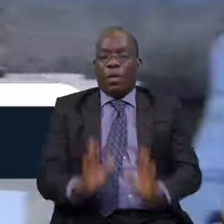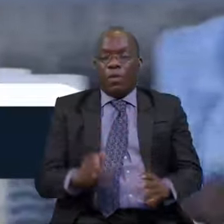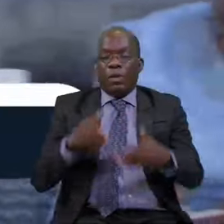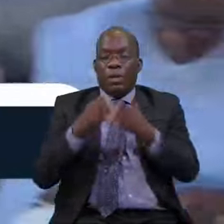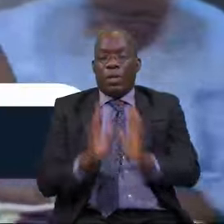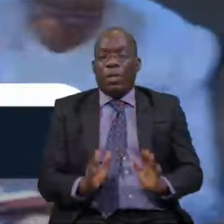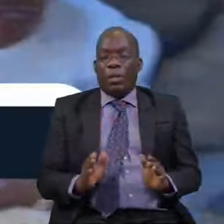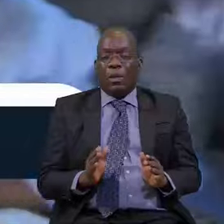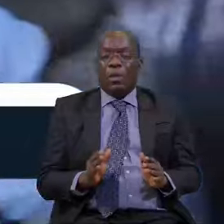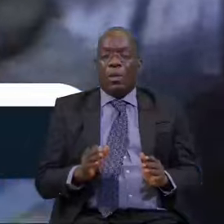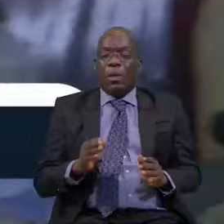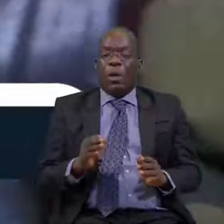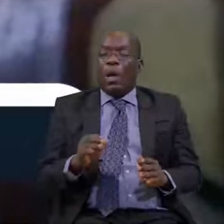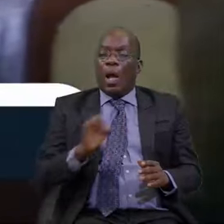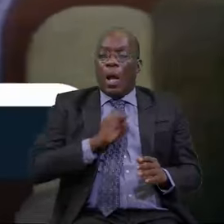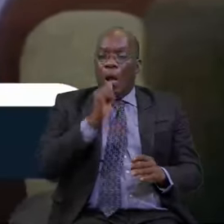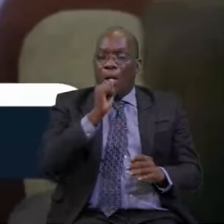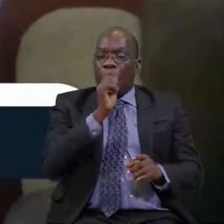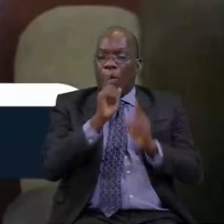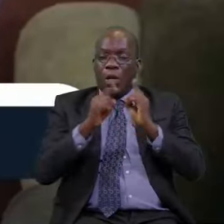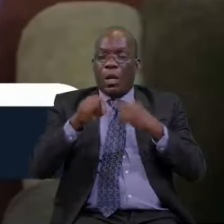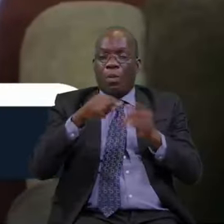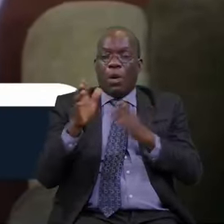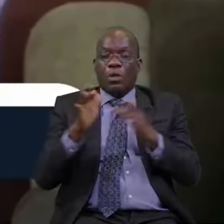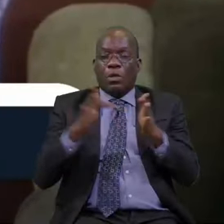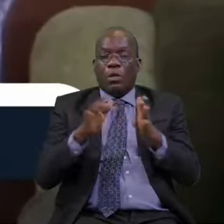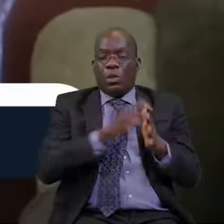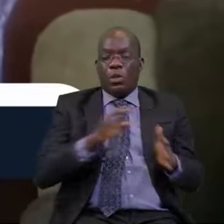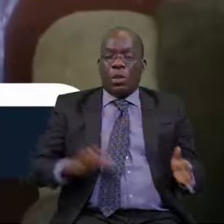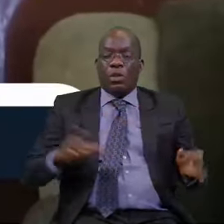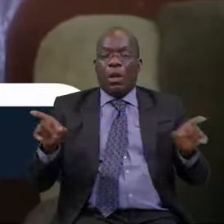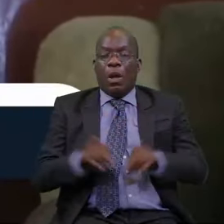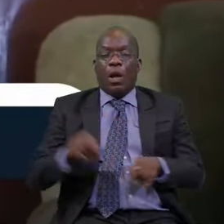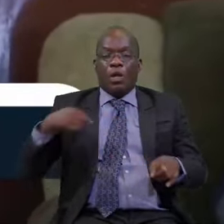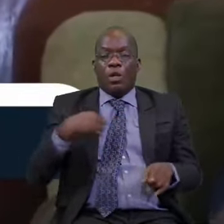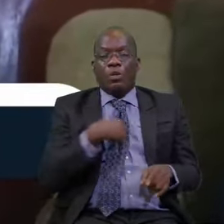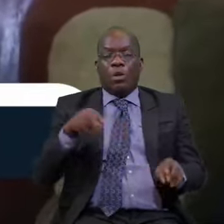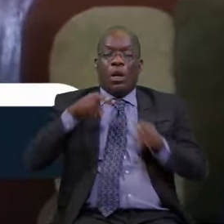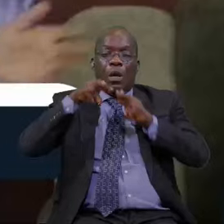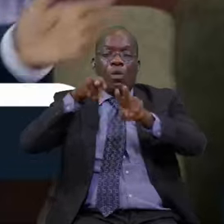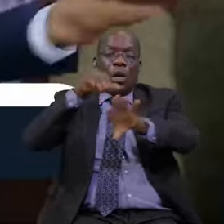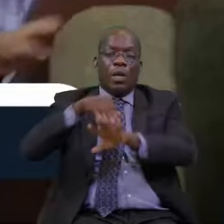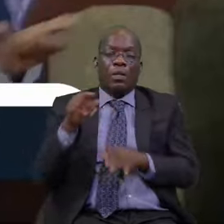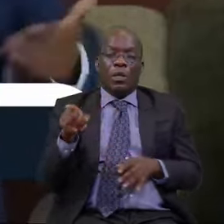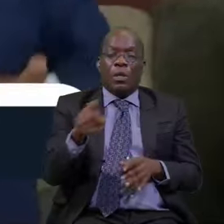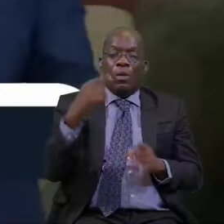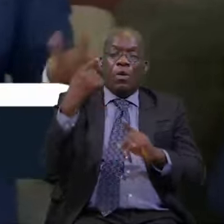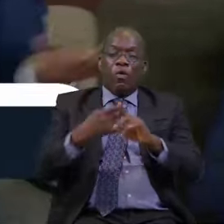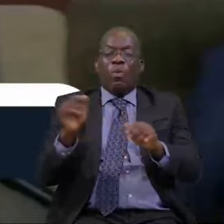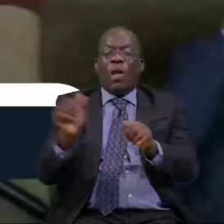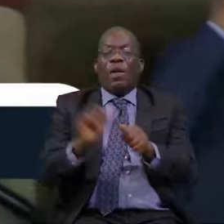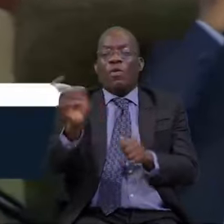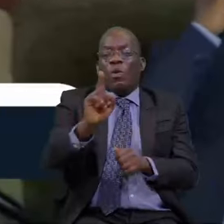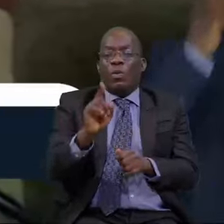d'un dirigeant modèle. Je parle de Jésus-Christ comme Jésus-Christ de tous les